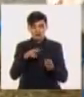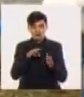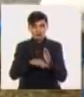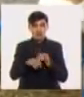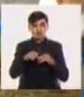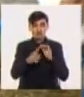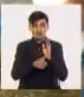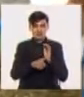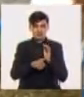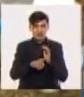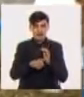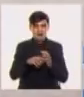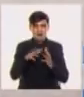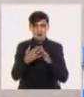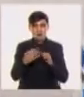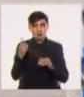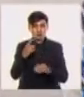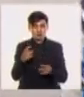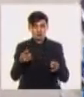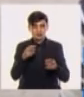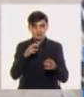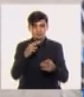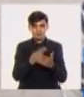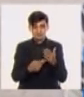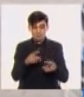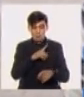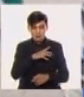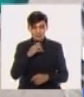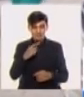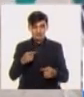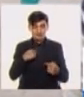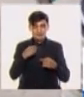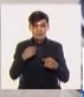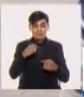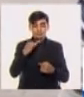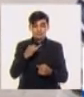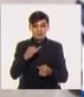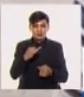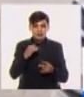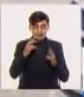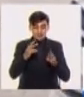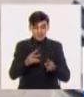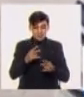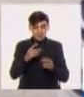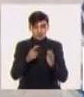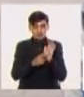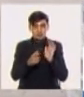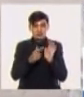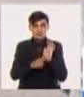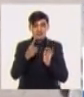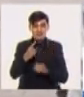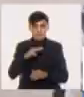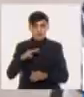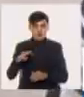Пострадали 16 фермерских хозяйств. Перемещение средств кредитных ушло. 771 миллион с Республики Казахстан